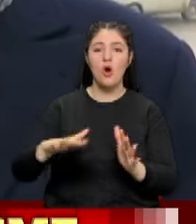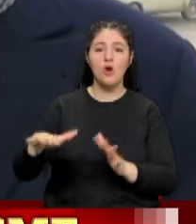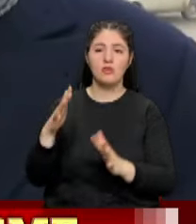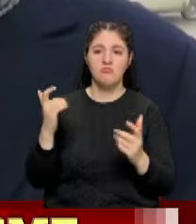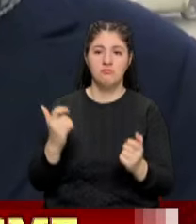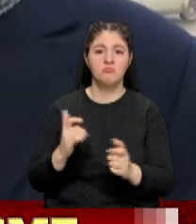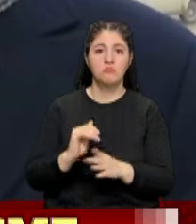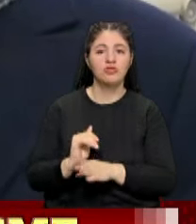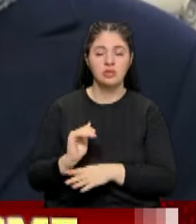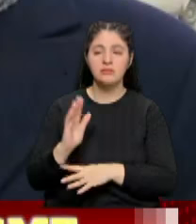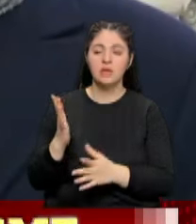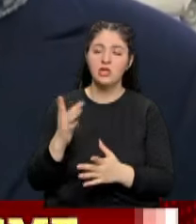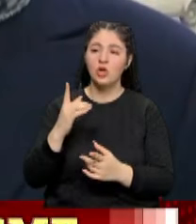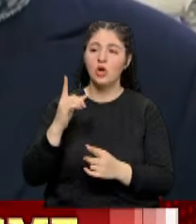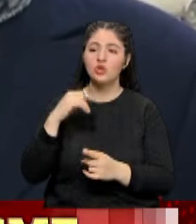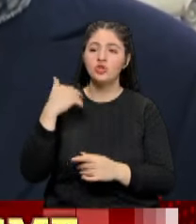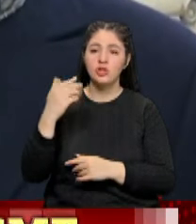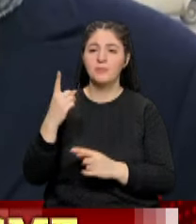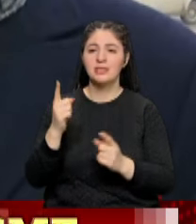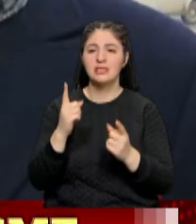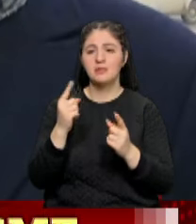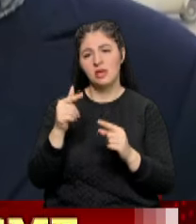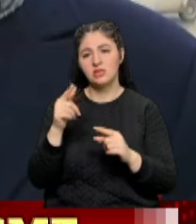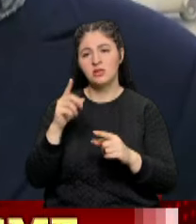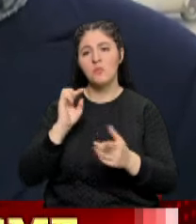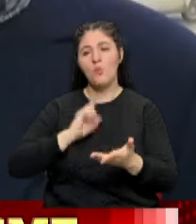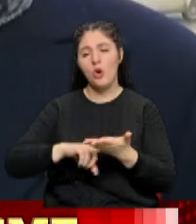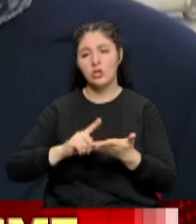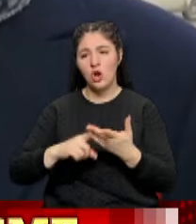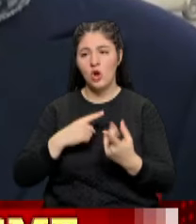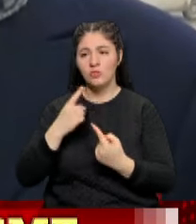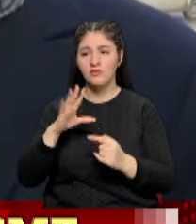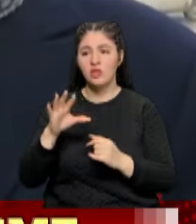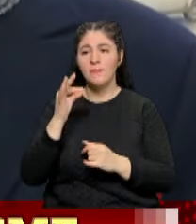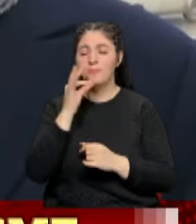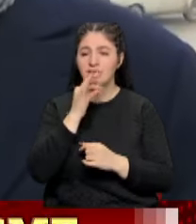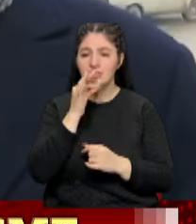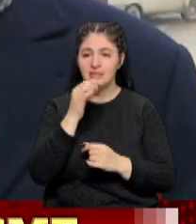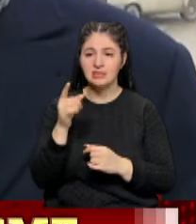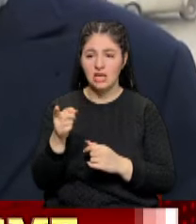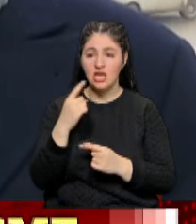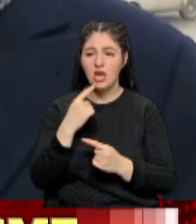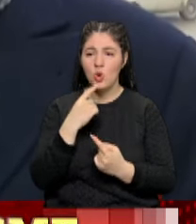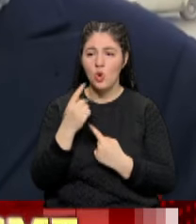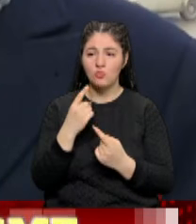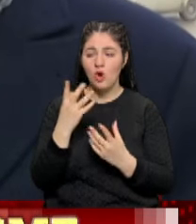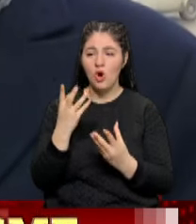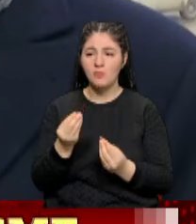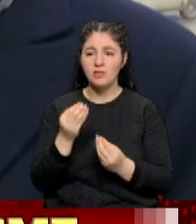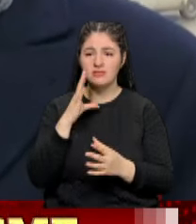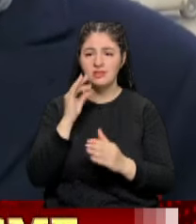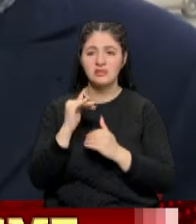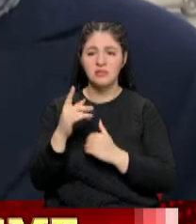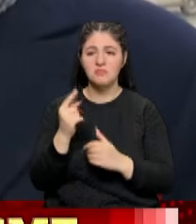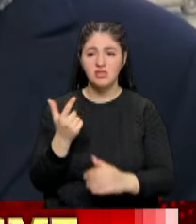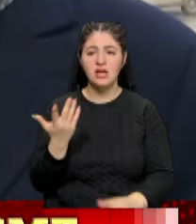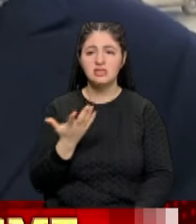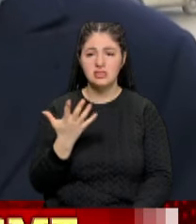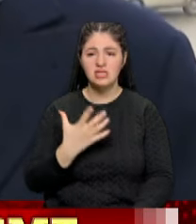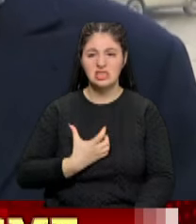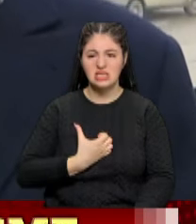yaşadık. Yani sonrasında bir kısım protokol konuşması veya ona benzer ifadelerin olması insanları biraz